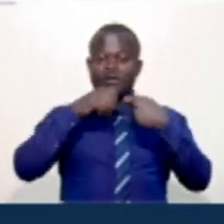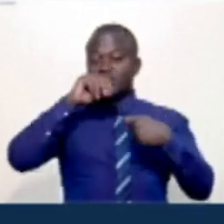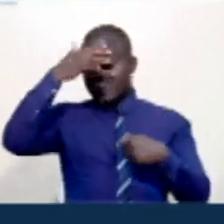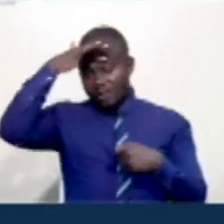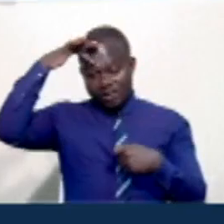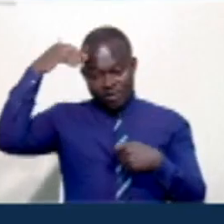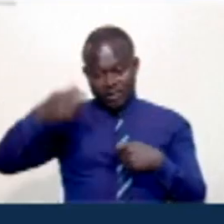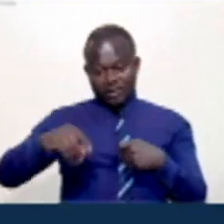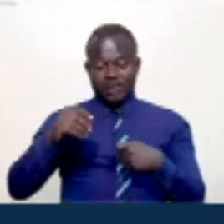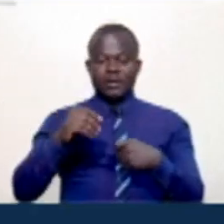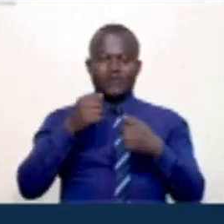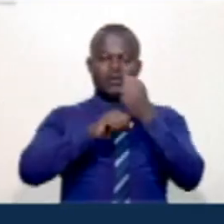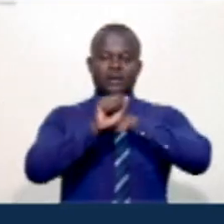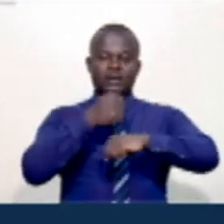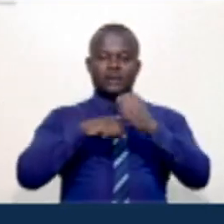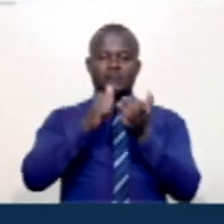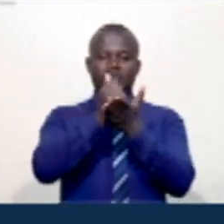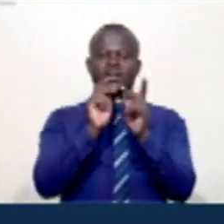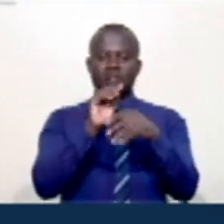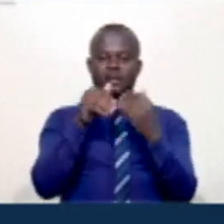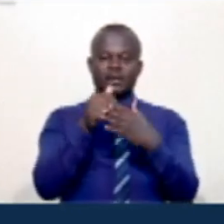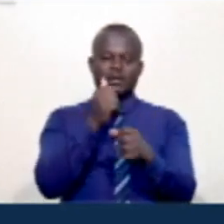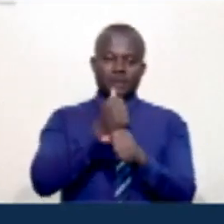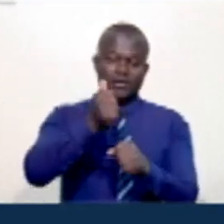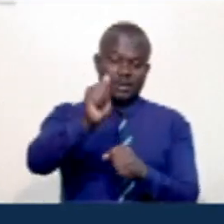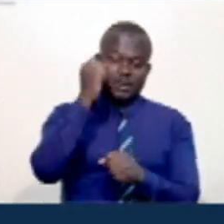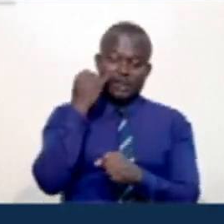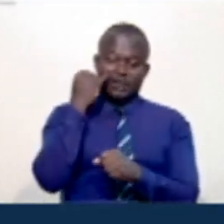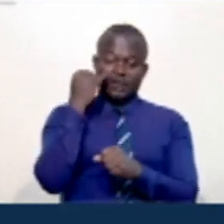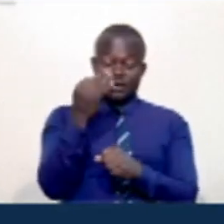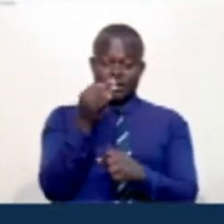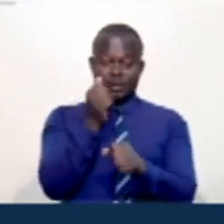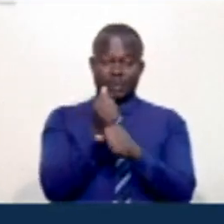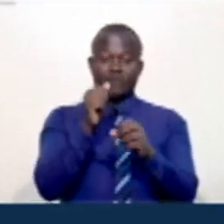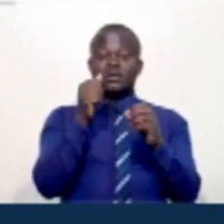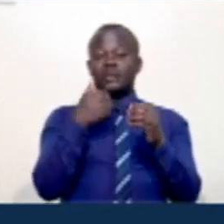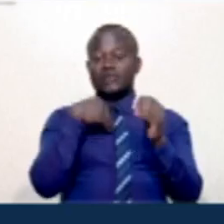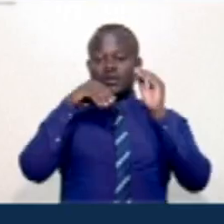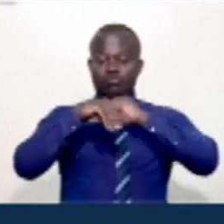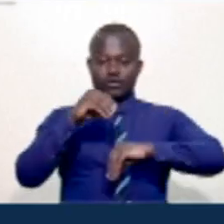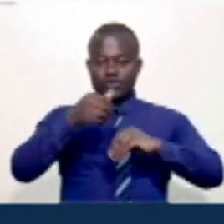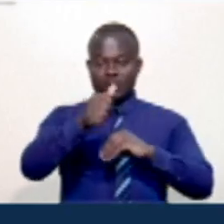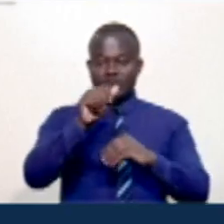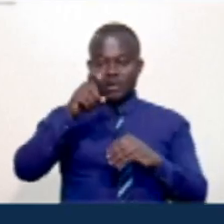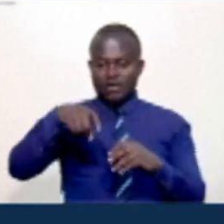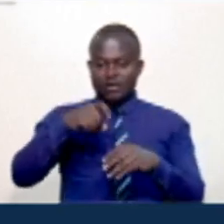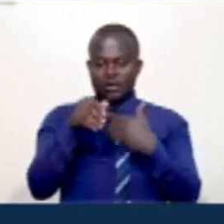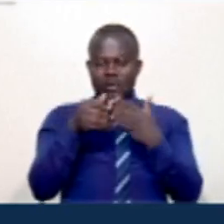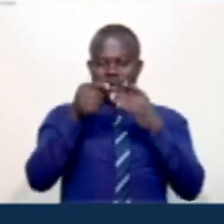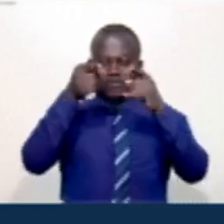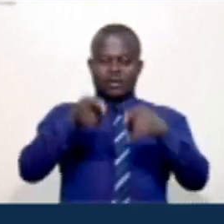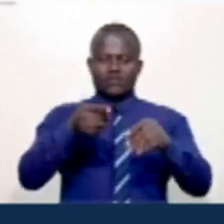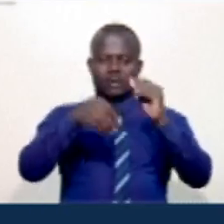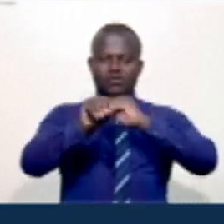bitabagoye kiba ari igikorwa nyine gifasha abantu bikorera ku giti cyabo. Iyo wakoze umusaruro ufite umusaruro wawe ukawukenera kugendera kugeza ku